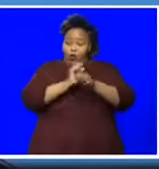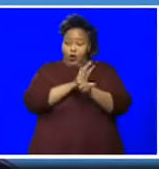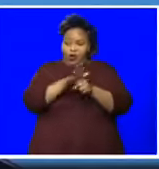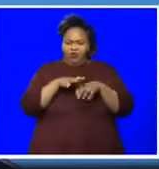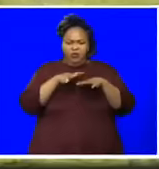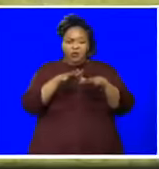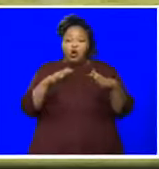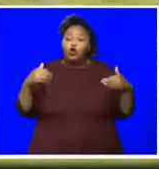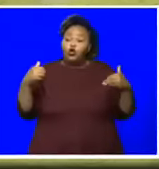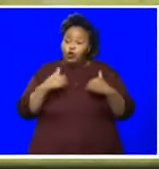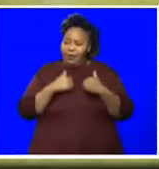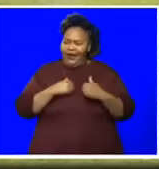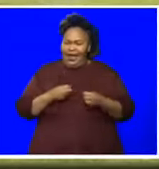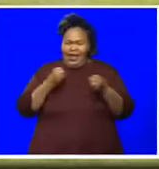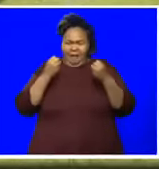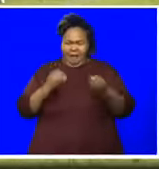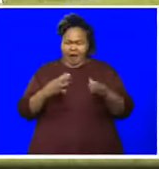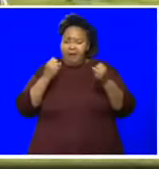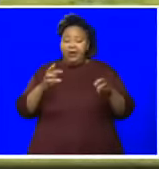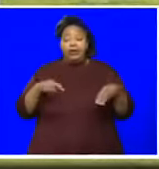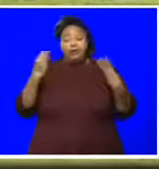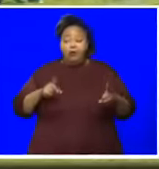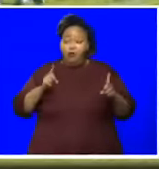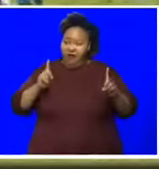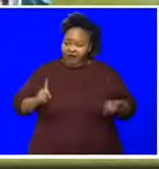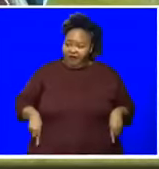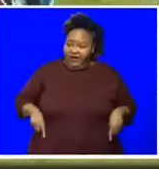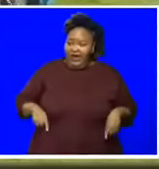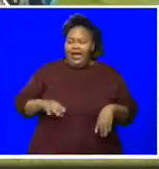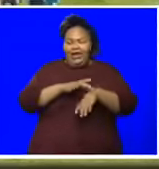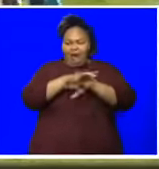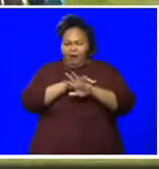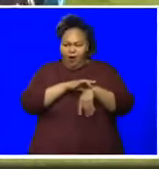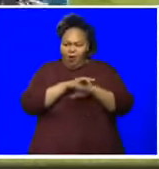le non-communicable diseases lefake ikhathi sokushukela, lefake ikhathi